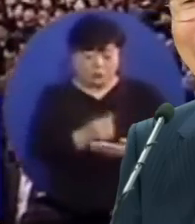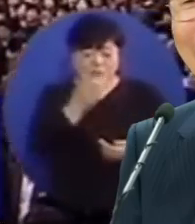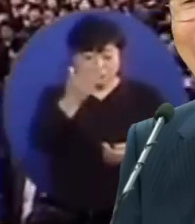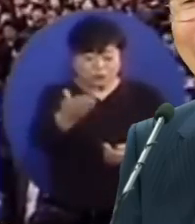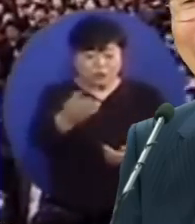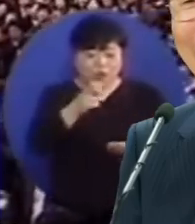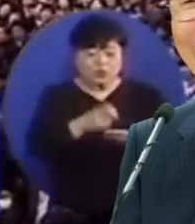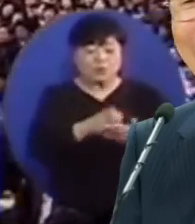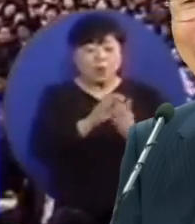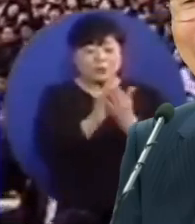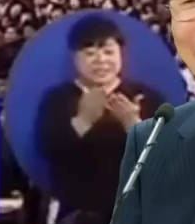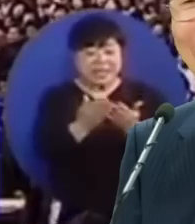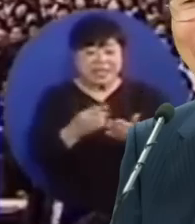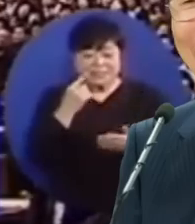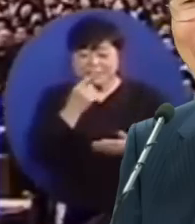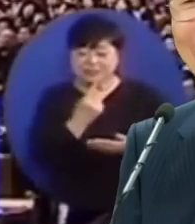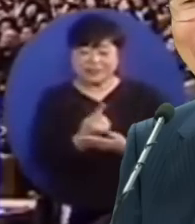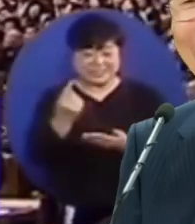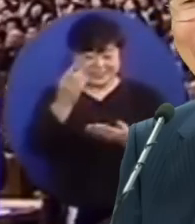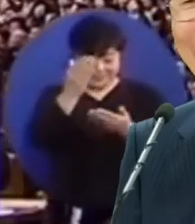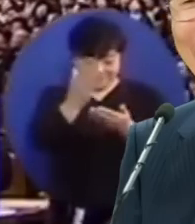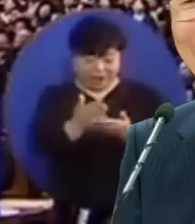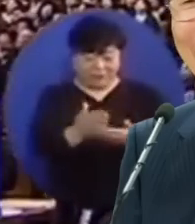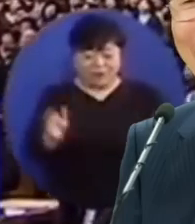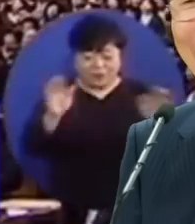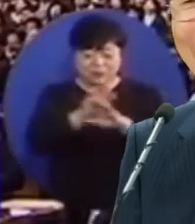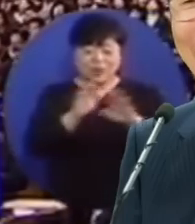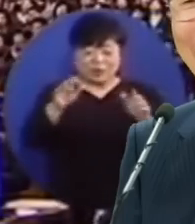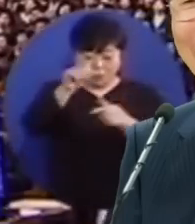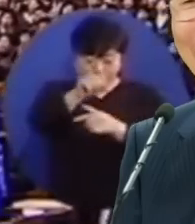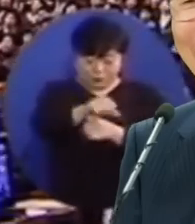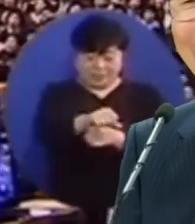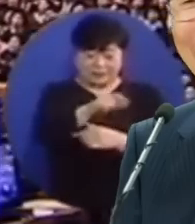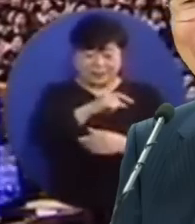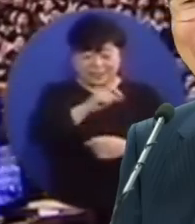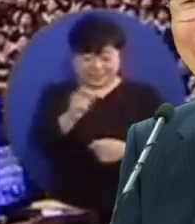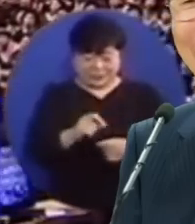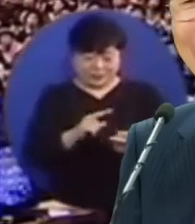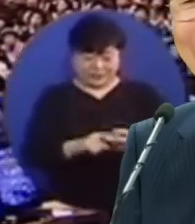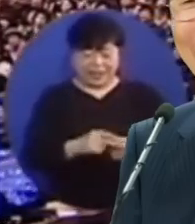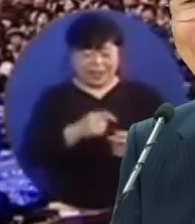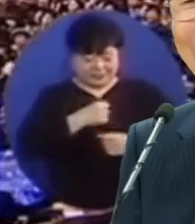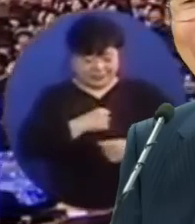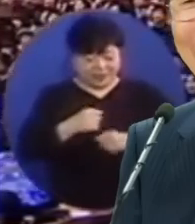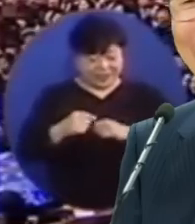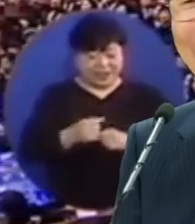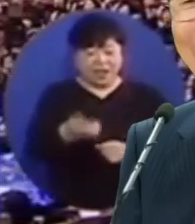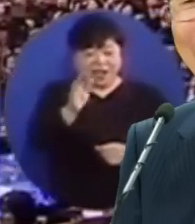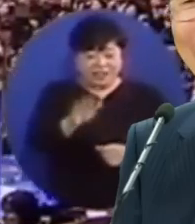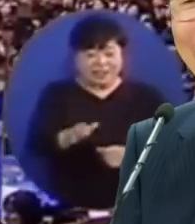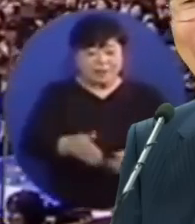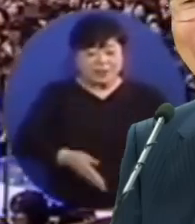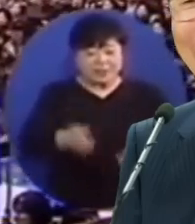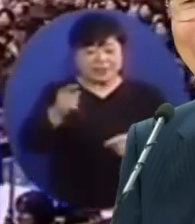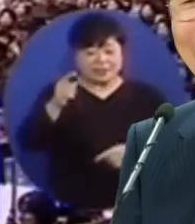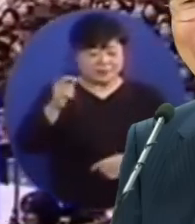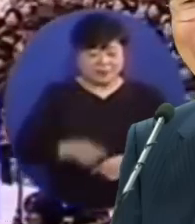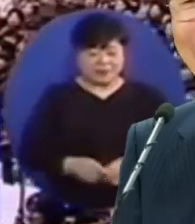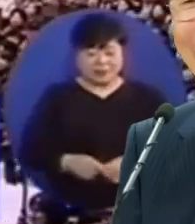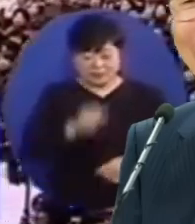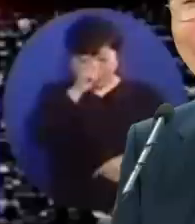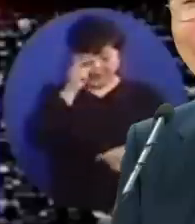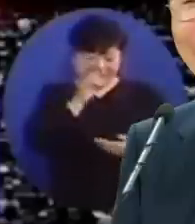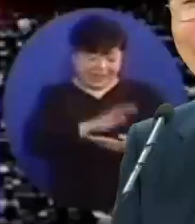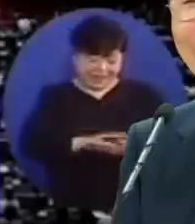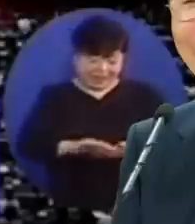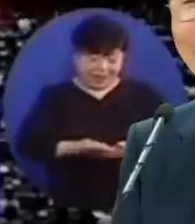이 율법책을 내 입에 내놓지 말게 하며 주야로 그것을 묵상하여 그 안에 기록된 대로 다 지켜 행하라. 그리하면 내 길이 평탄하게 될 것이요